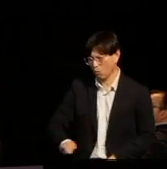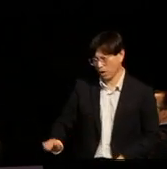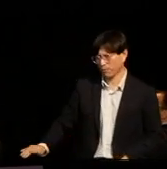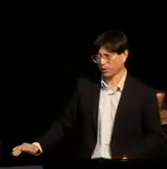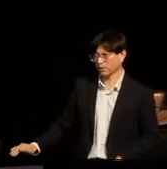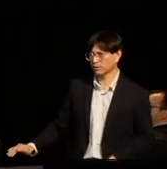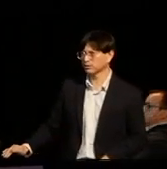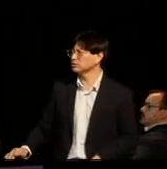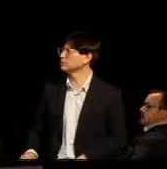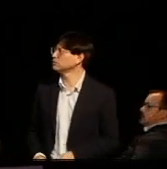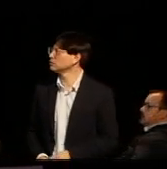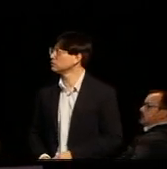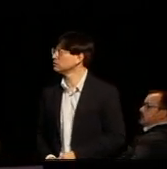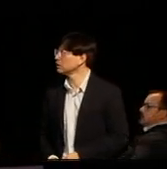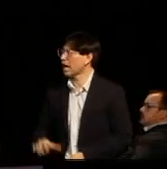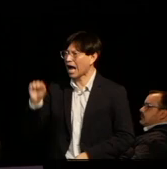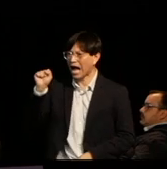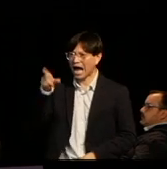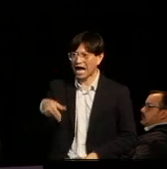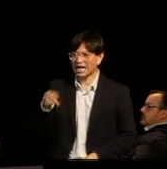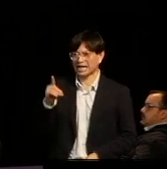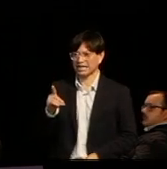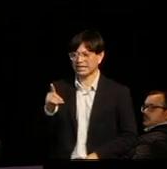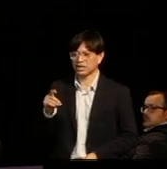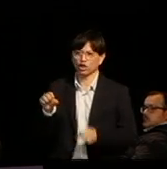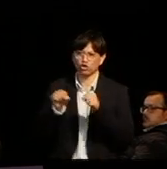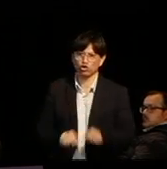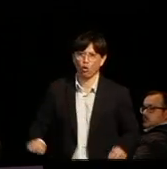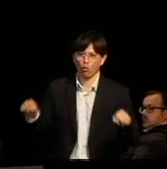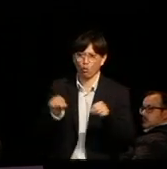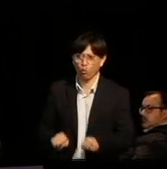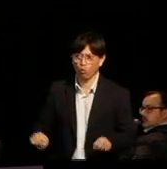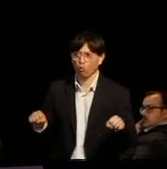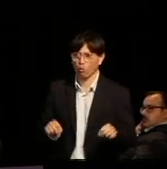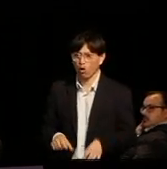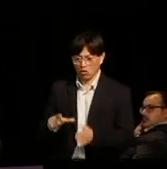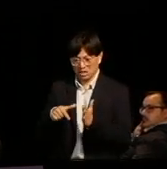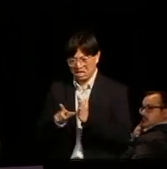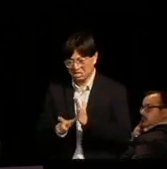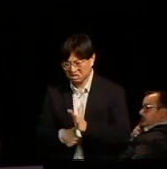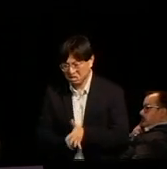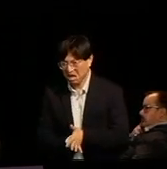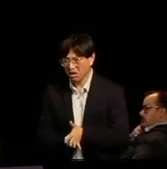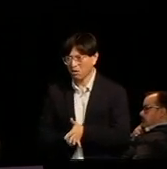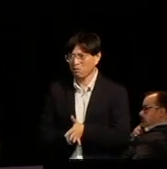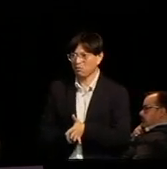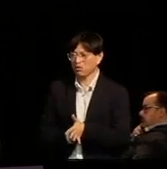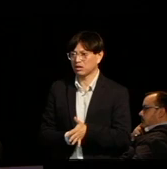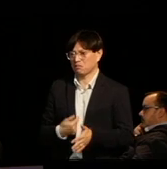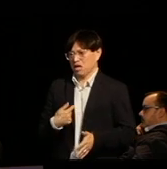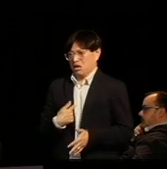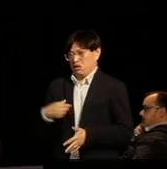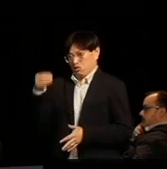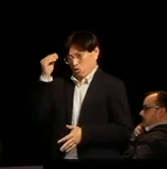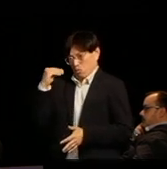che adhd non riesce a reggere quel quel tempo di di attenzione no E non pretendo che il